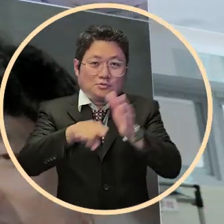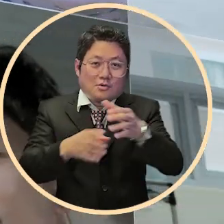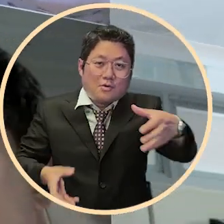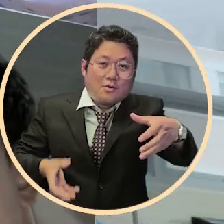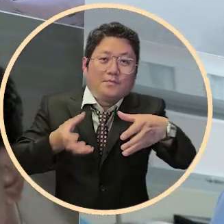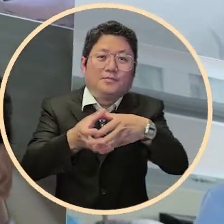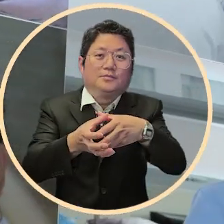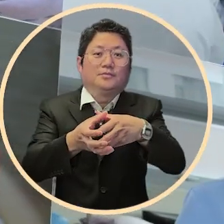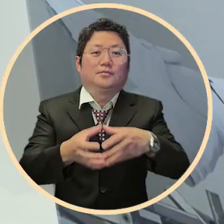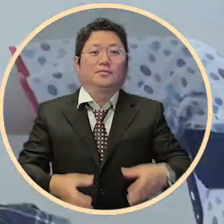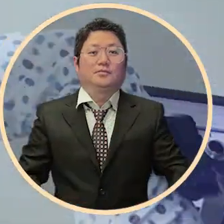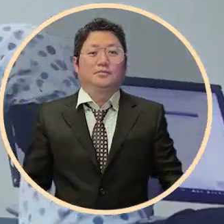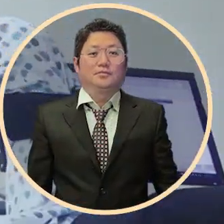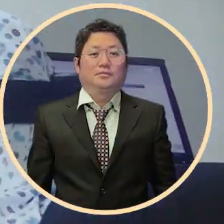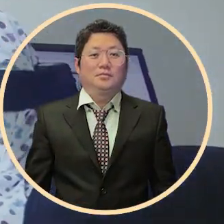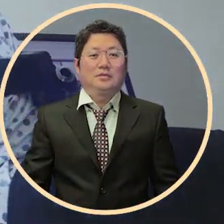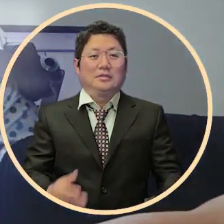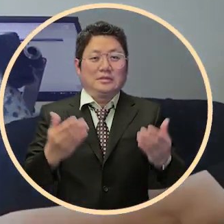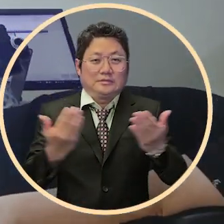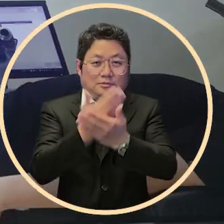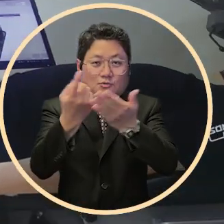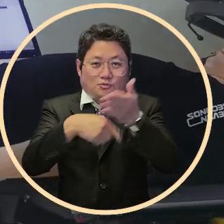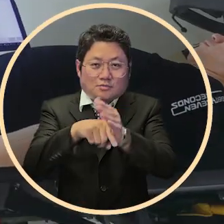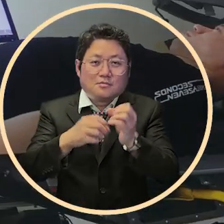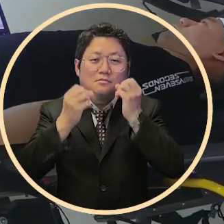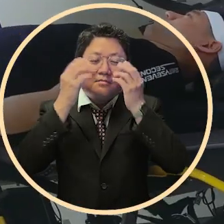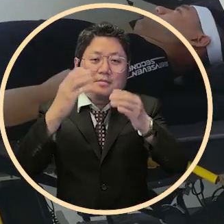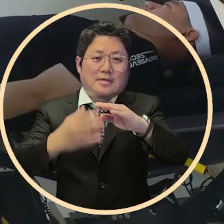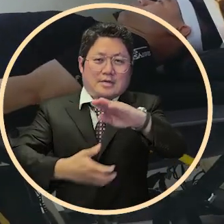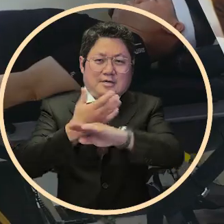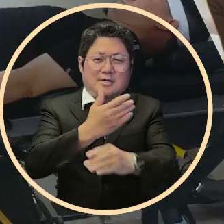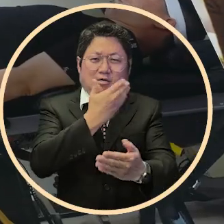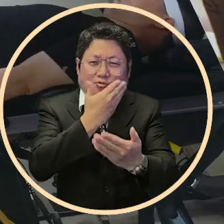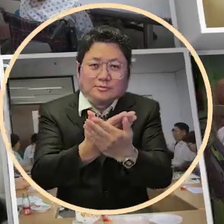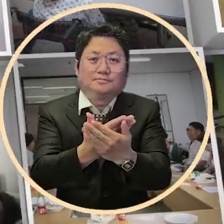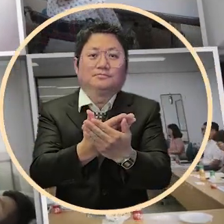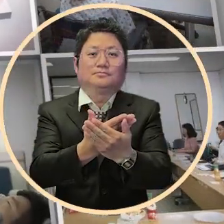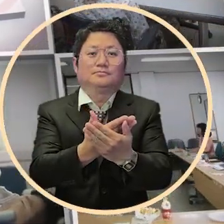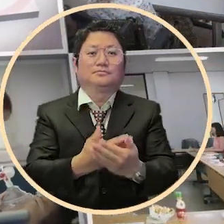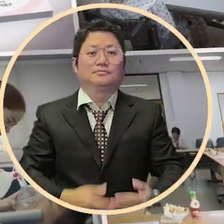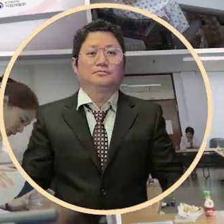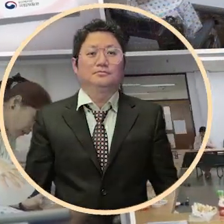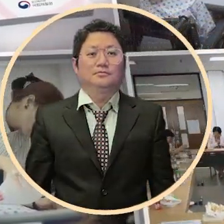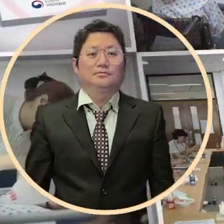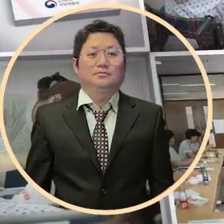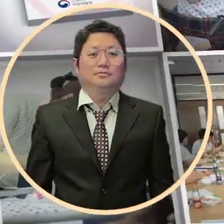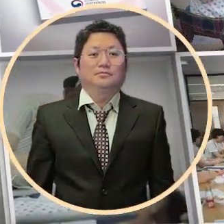소통을 위한 협력, 진화를 위한 혁신을 핵심 가치로